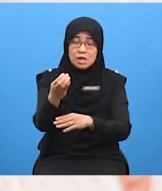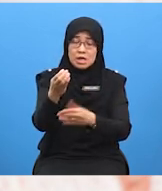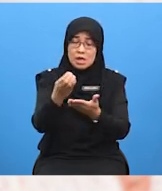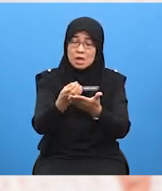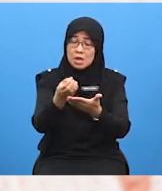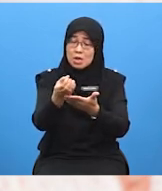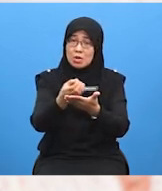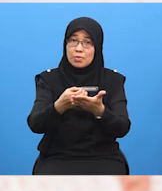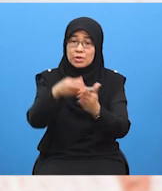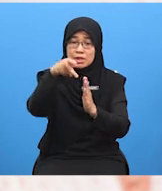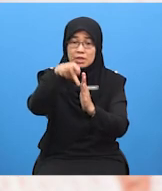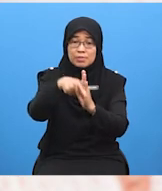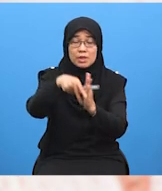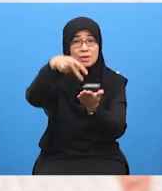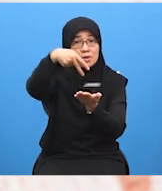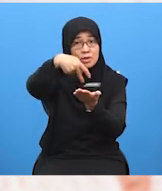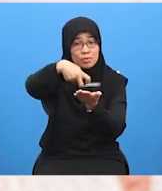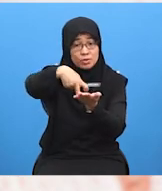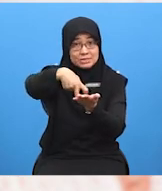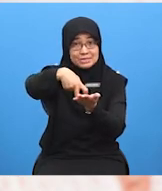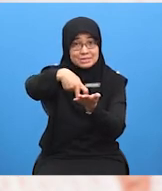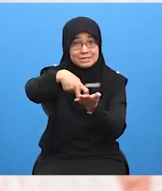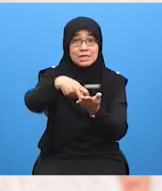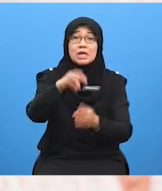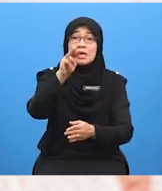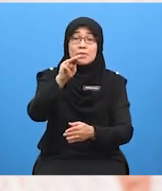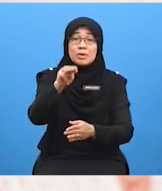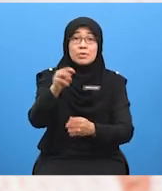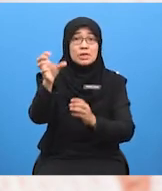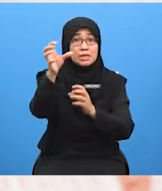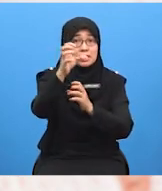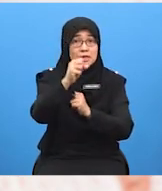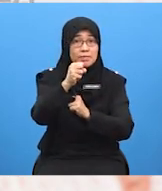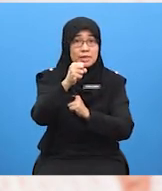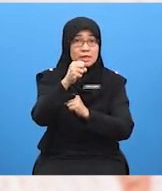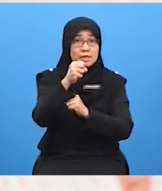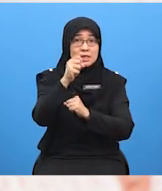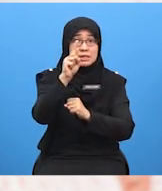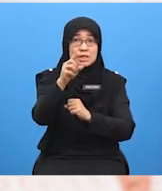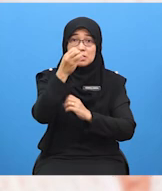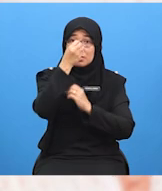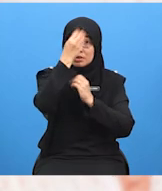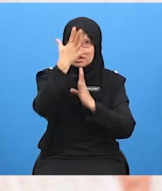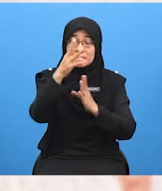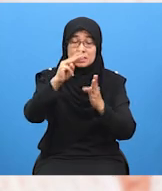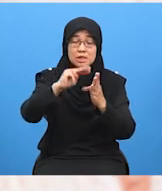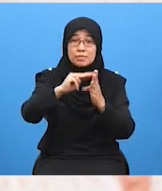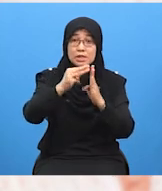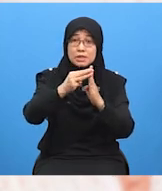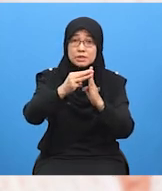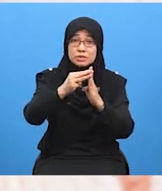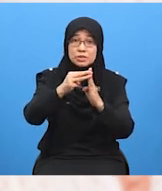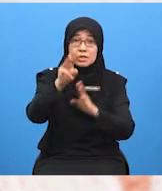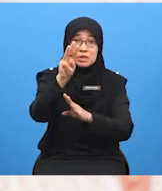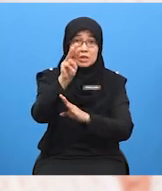akhir episod ini, diharapkan murid-murid dapat 1. Menyatakan maksud mikro